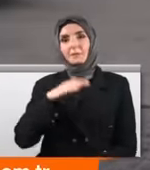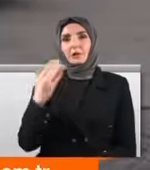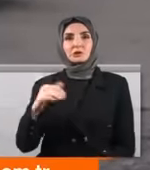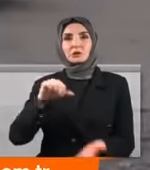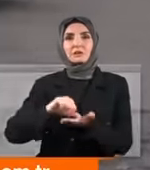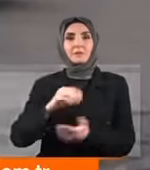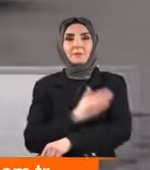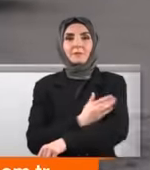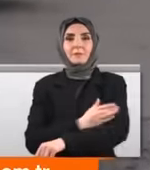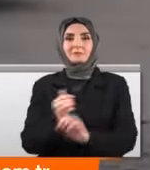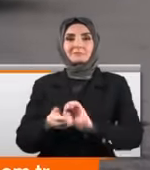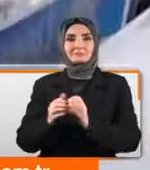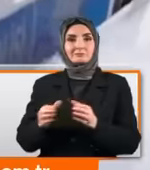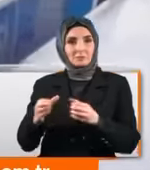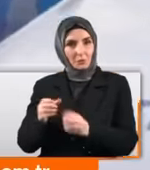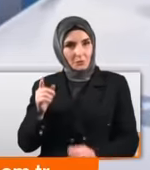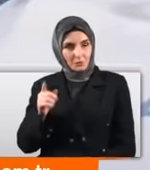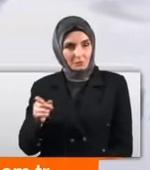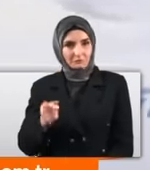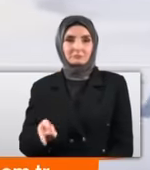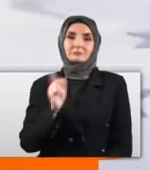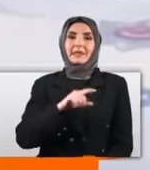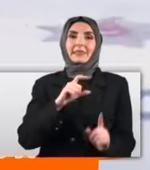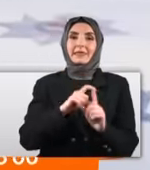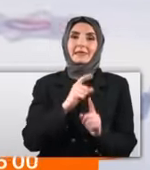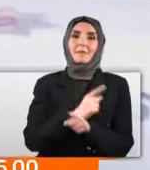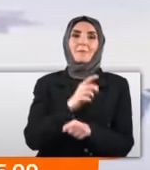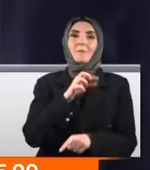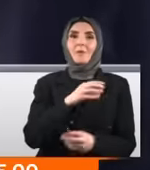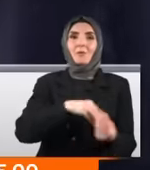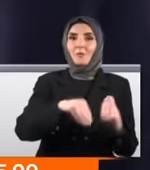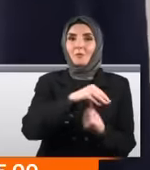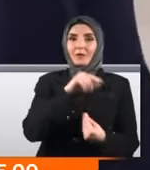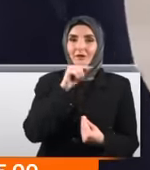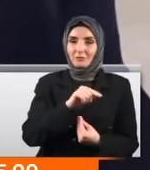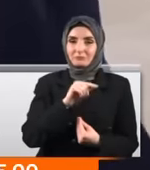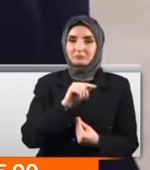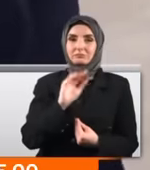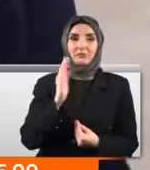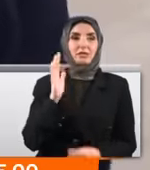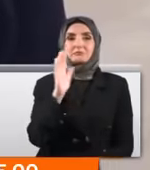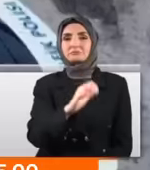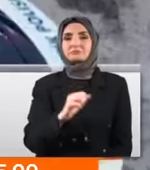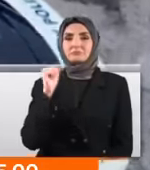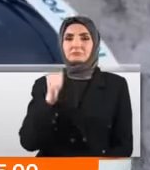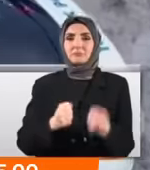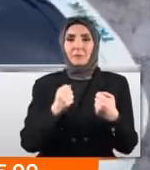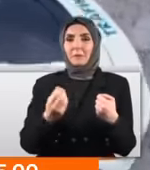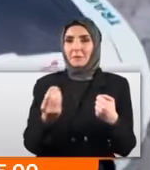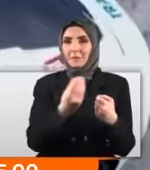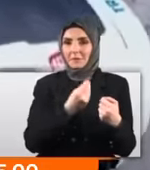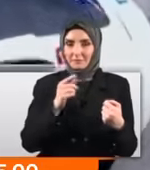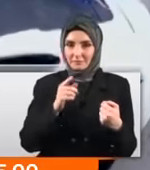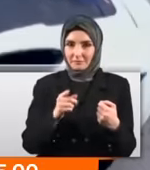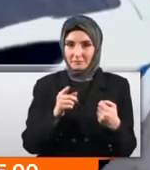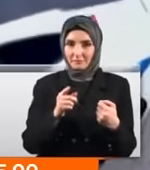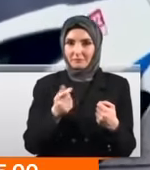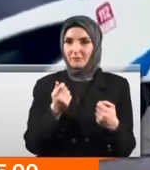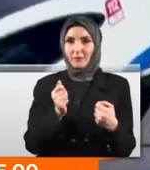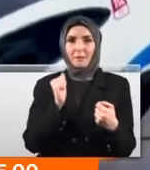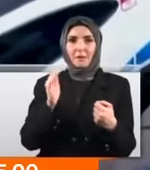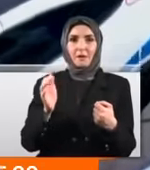Polat operasyonuyla ele geçirilen araçlar. İçişleri Bakanı Ali Yerlikaya, suç örgütlerinin fiyatları 10 milyonları bulan otomobillerinin